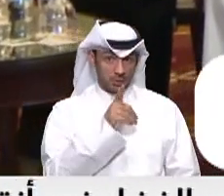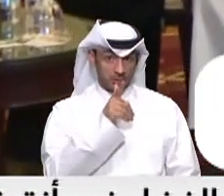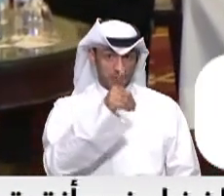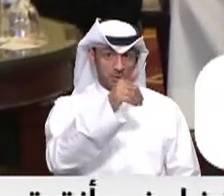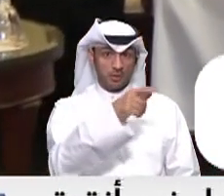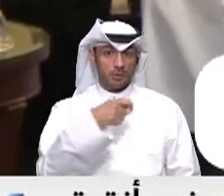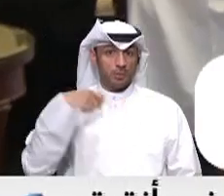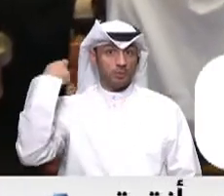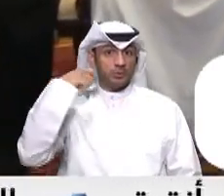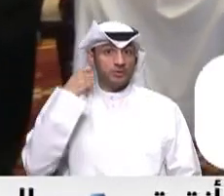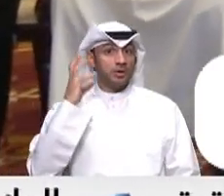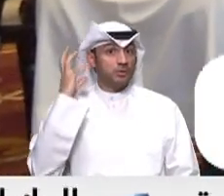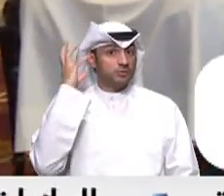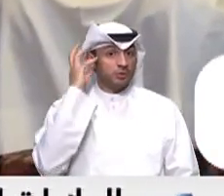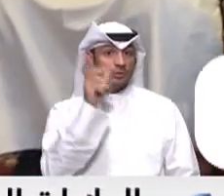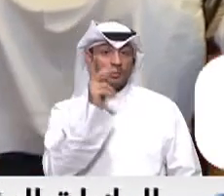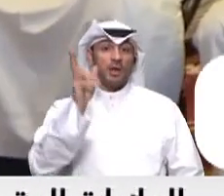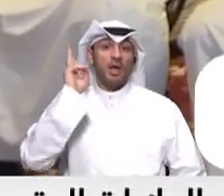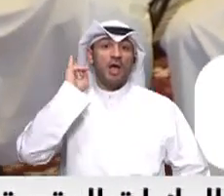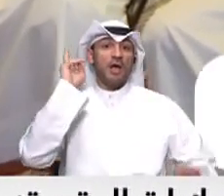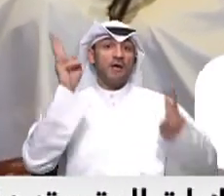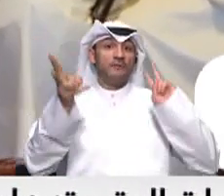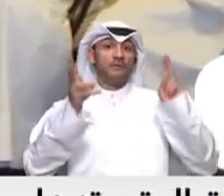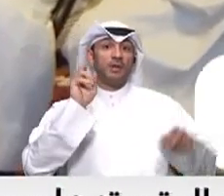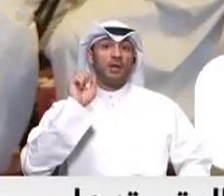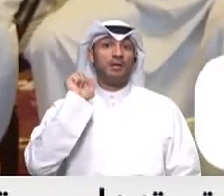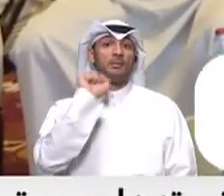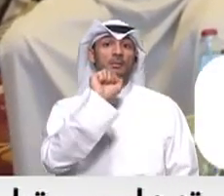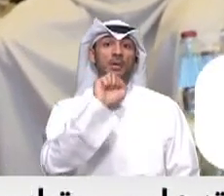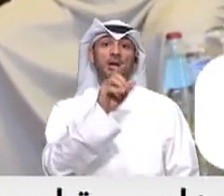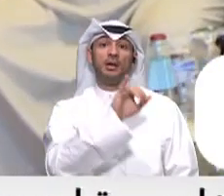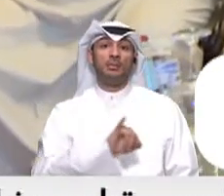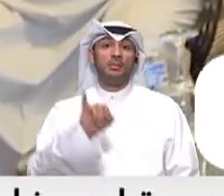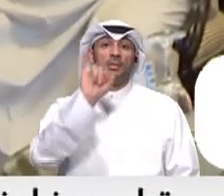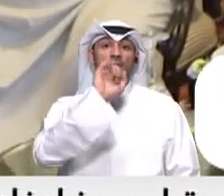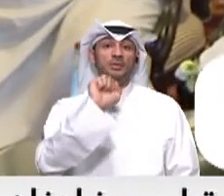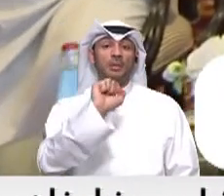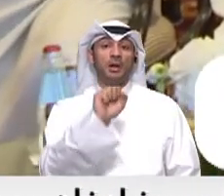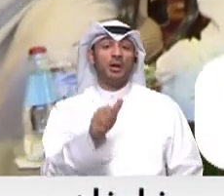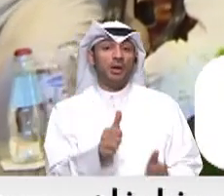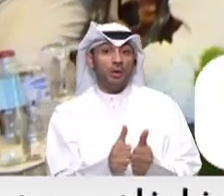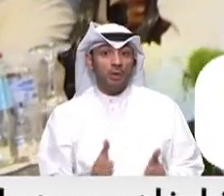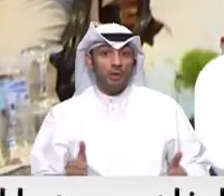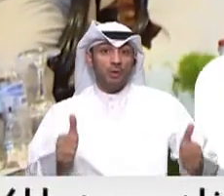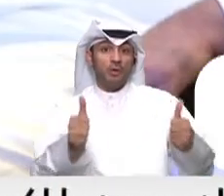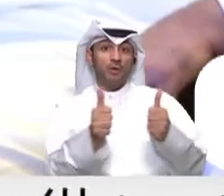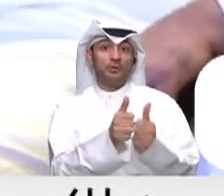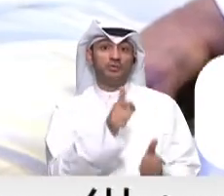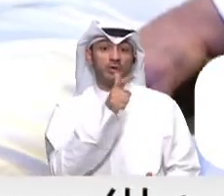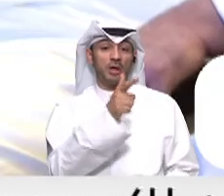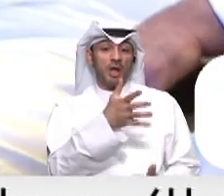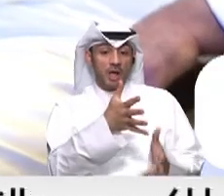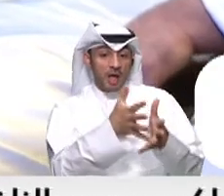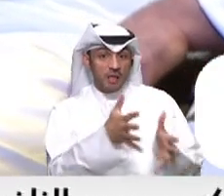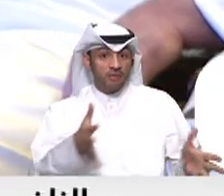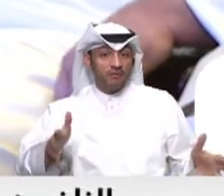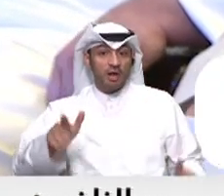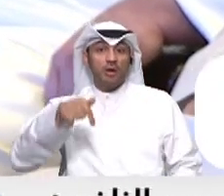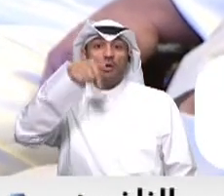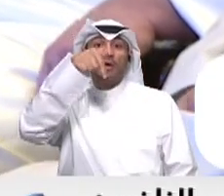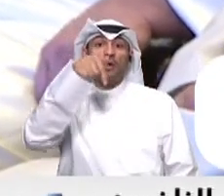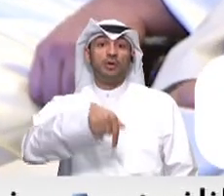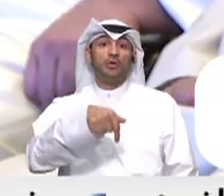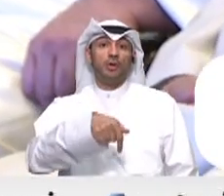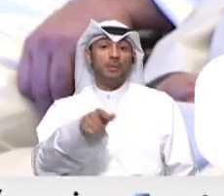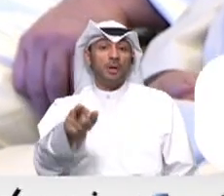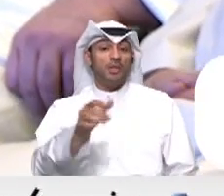لها بمناسبة احتفالية نظمها المجلس الأعلى لشؤون الأسرة تحت شعار أطفال اليوم قادة